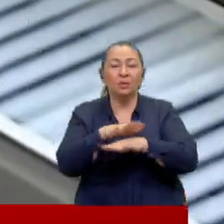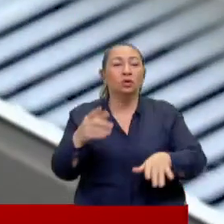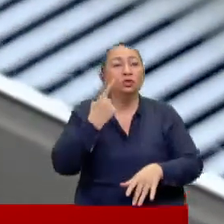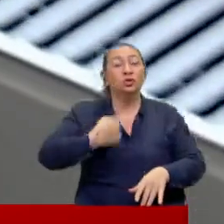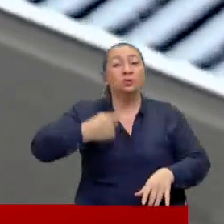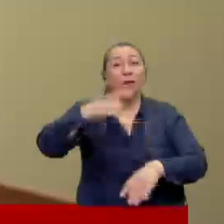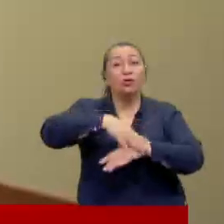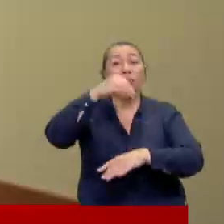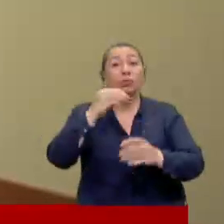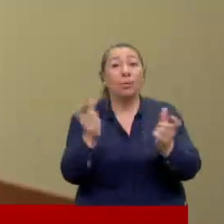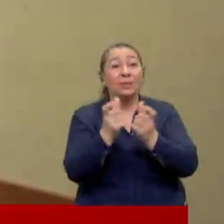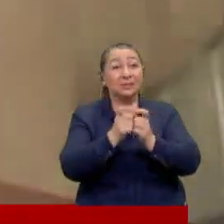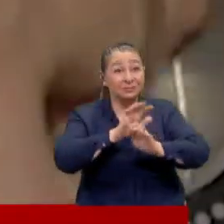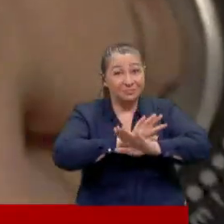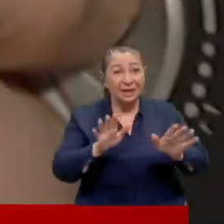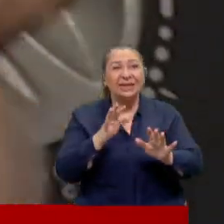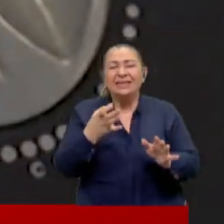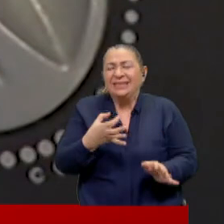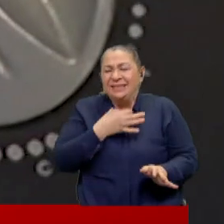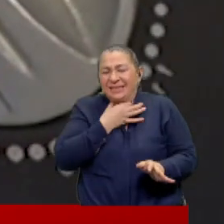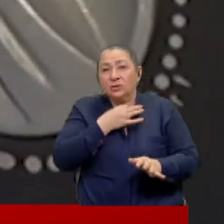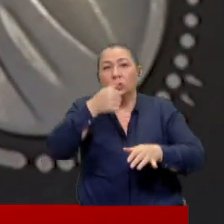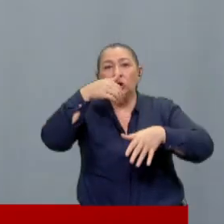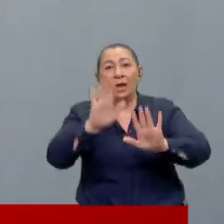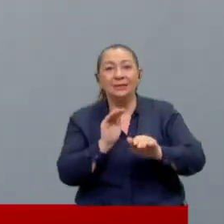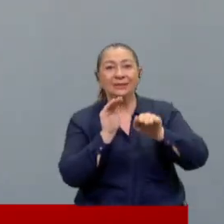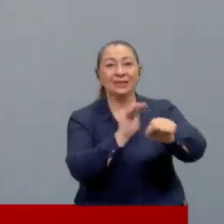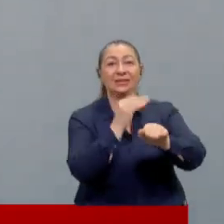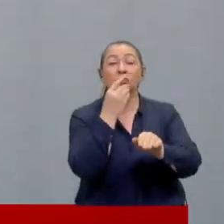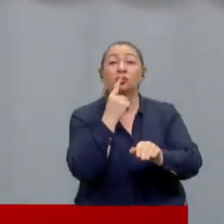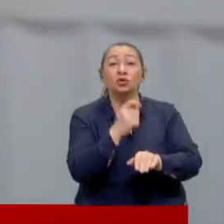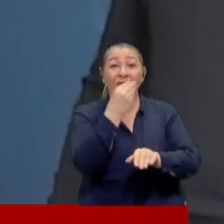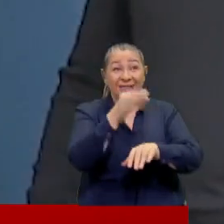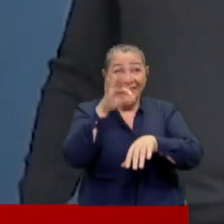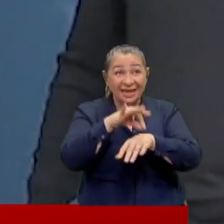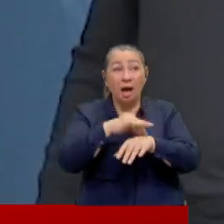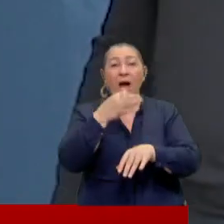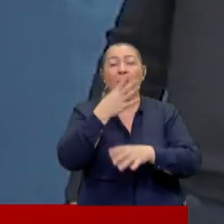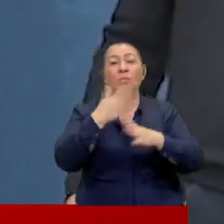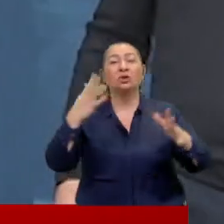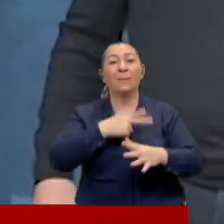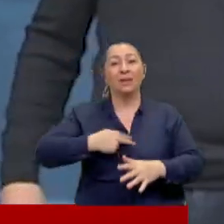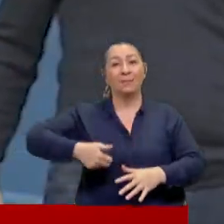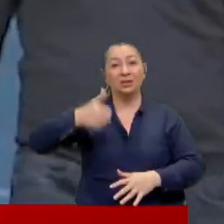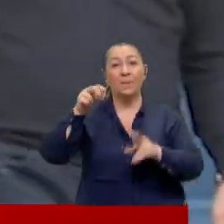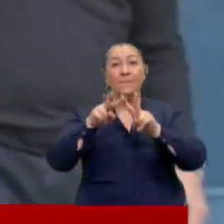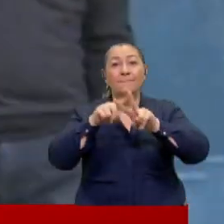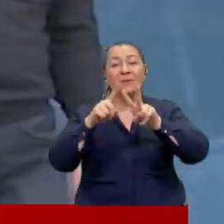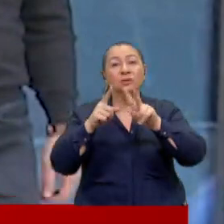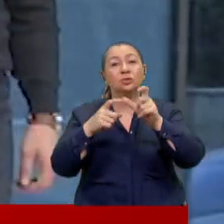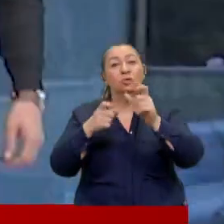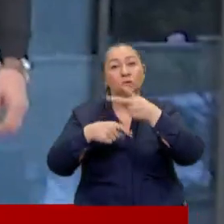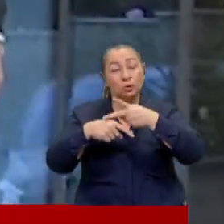Cumhurbaşkanı kabine toplantısı sonrası da bu ailelere doğalgaz desteği söz verdiği dakikalarda Ankara Büyükşehir Belediye Başkanı Mansur